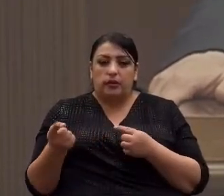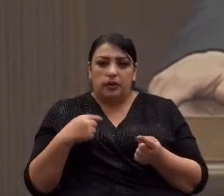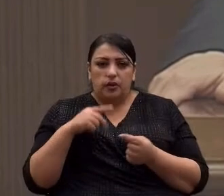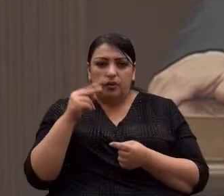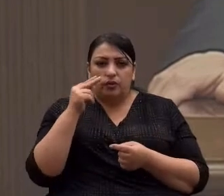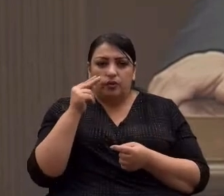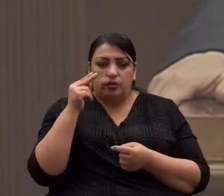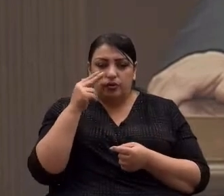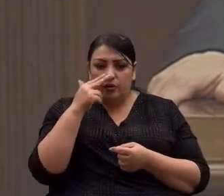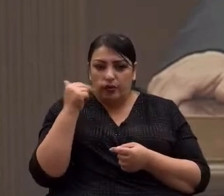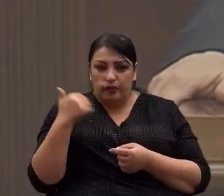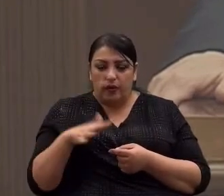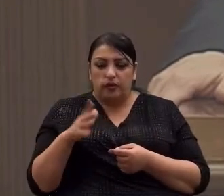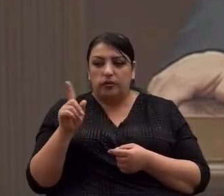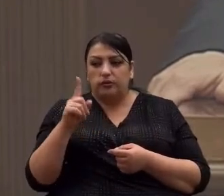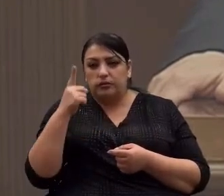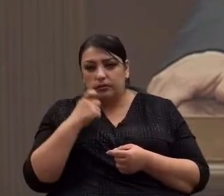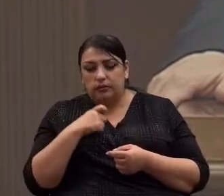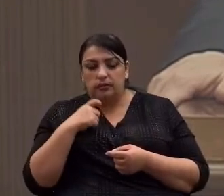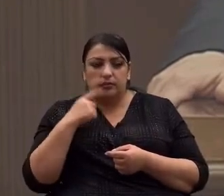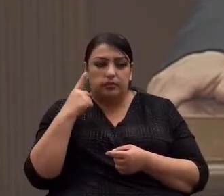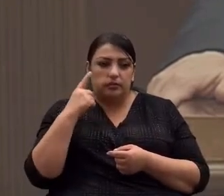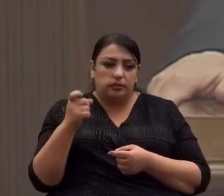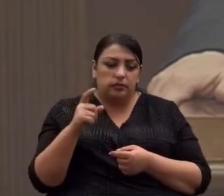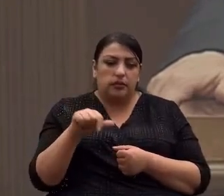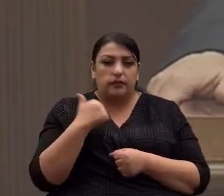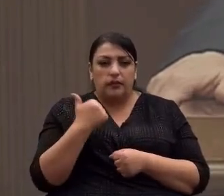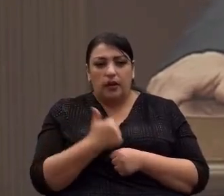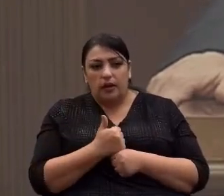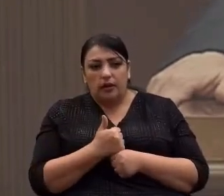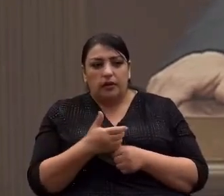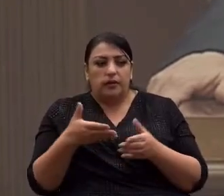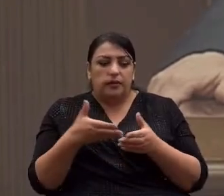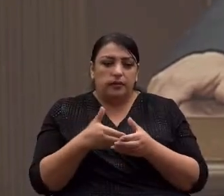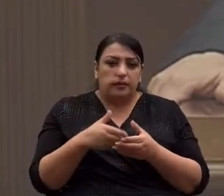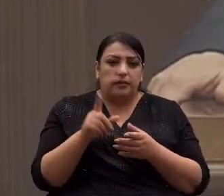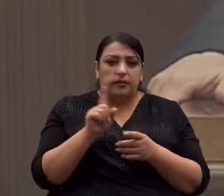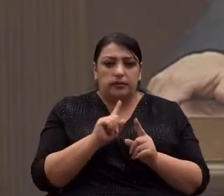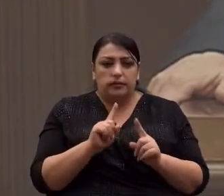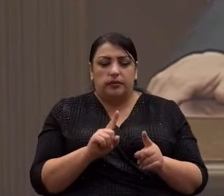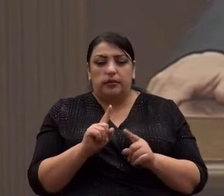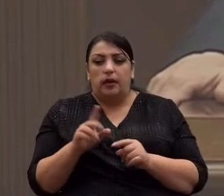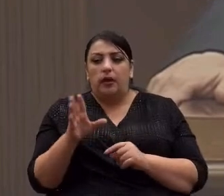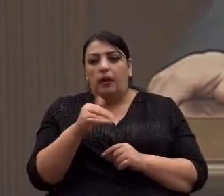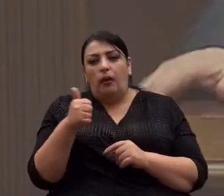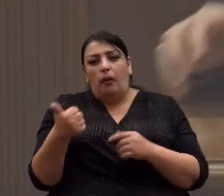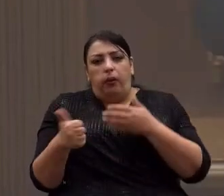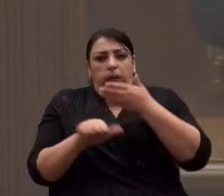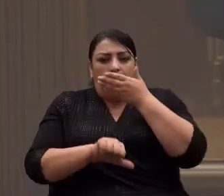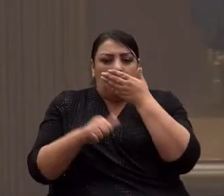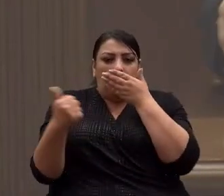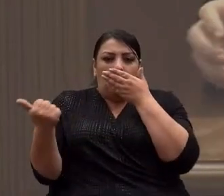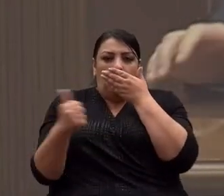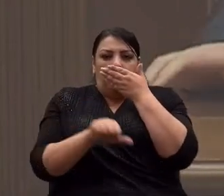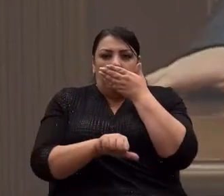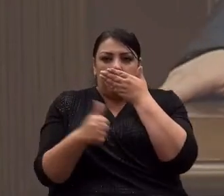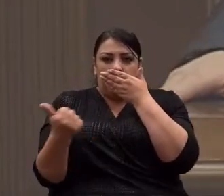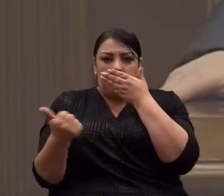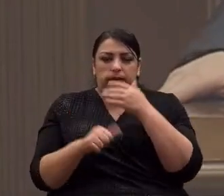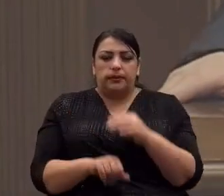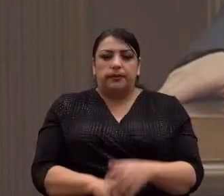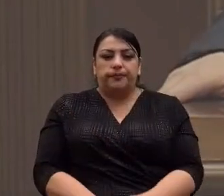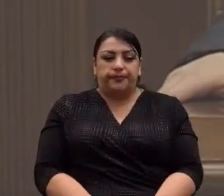անցած զեկուցում են ուժային բլոկի բոլոր ներկայացուցիչները, վարչապետին, որ անմիջական ենթակայության տակ է։ Լավ է թե վատ է, լավ է թե վատ է, ամեն մեկ էսպես,